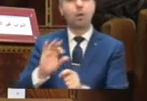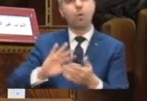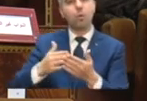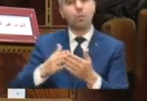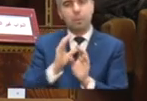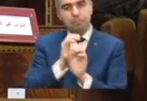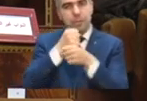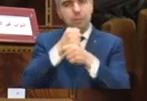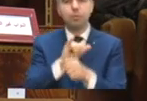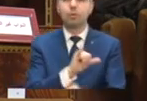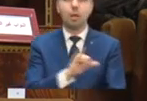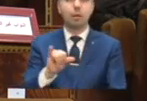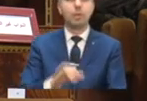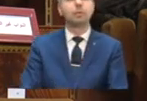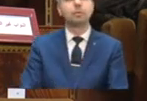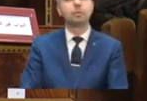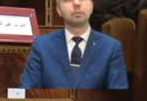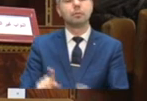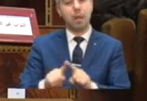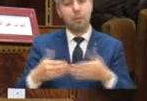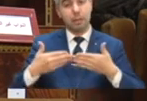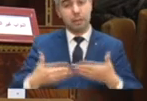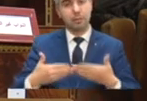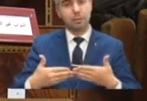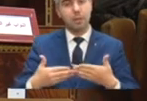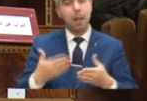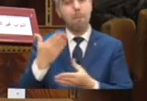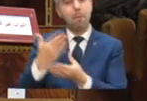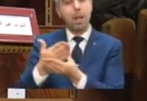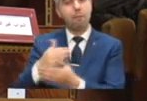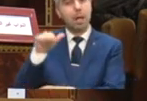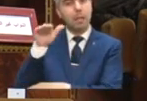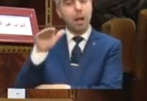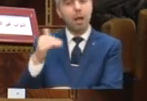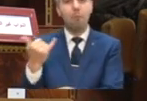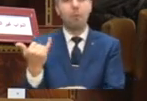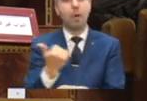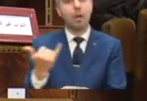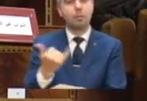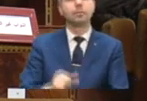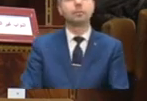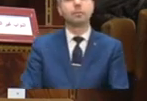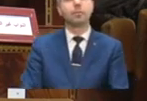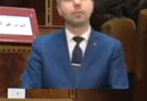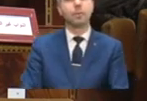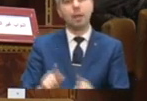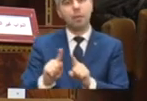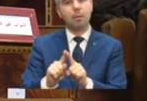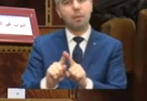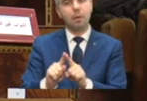الافواه. وهذا هو اللي تيخدم القضيه الوطنيه. القضيه الوطنيه تخدم